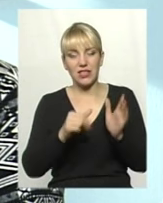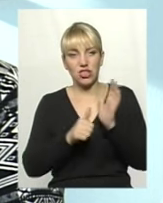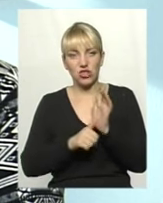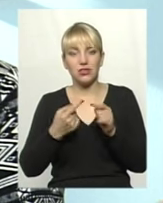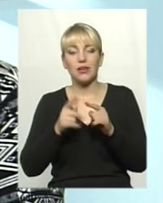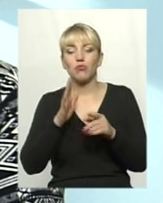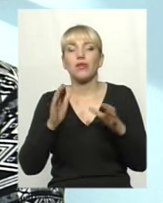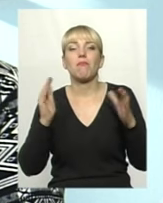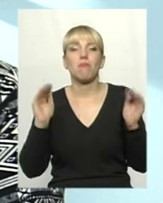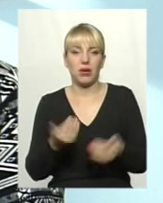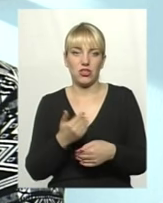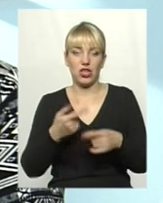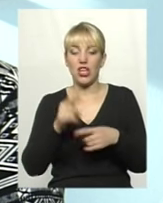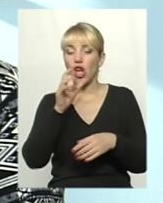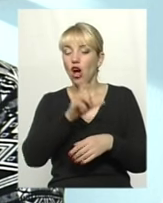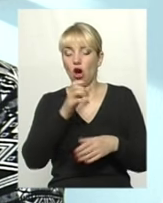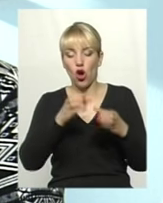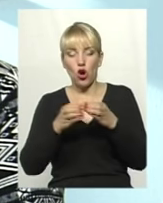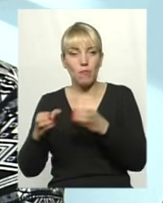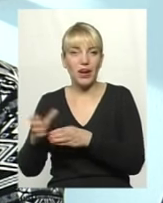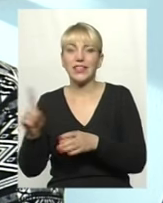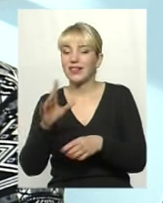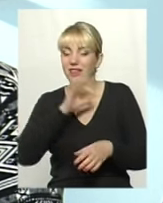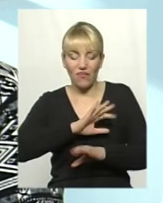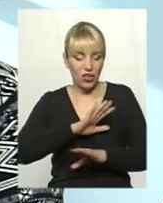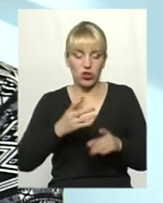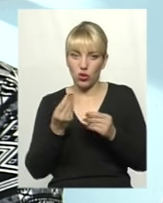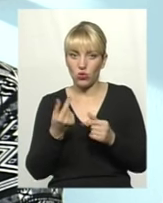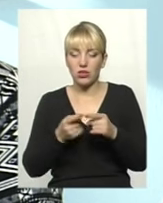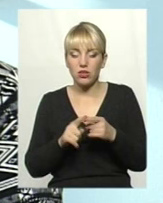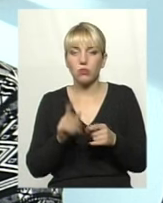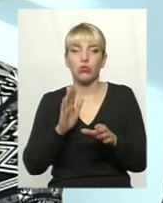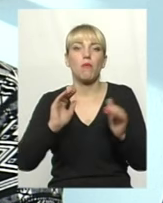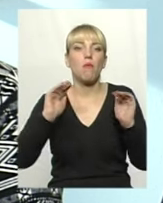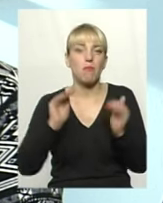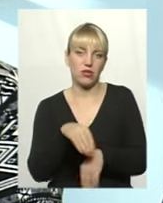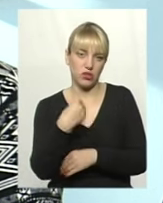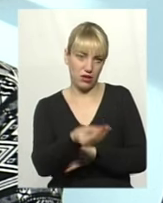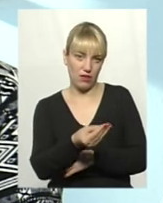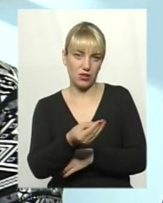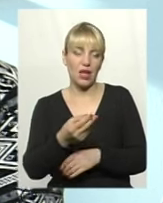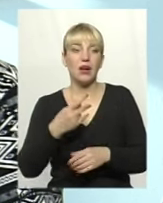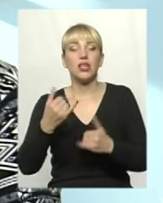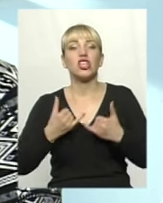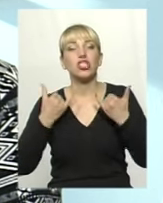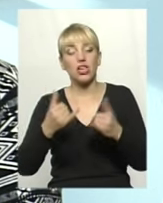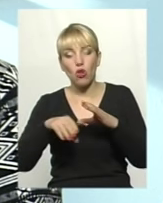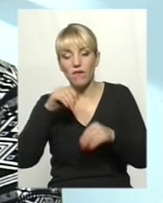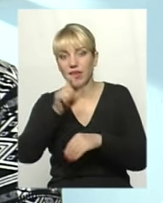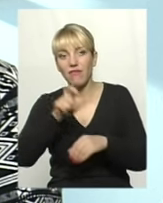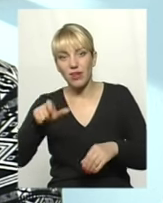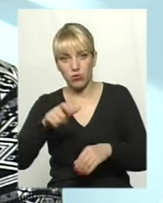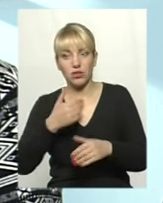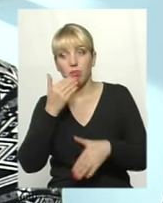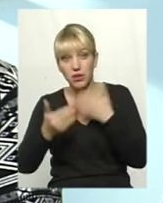менше, і плюс ті громади, які не використали кошти в цьому році, вони на цю суму отримують менше. І тому, шановні виборці, задавайте питання